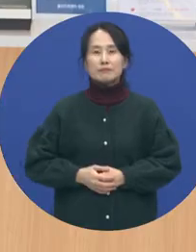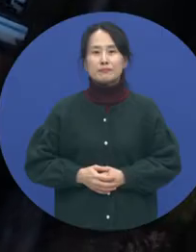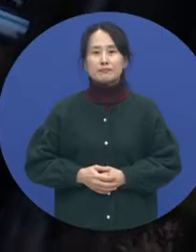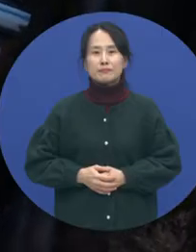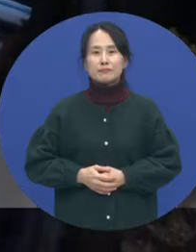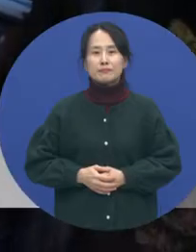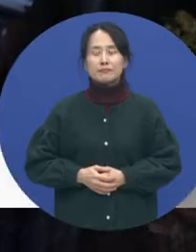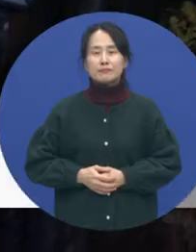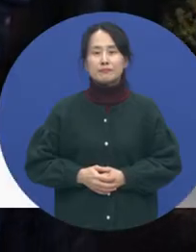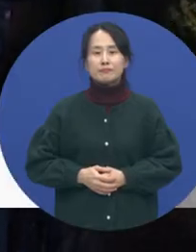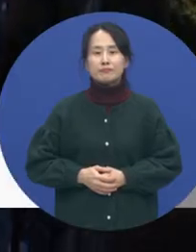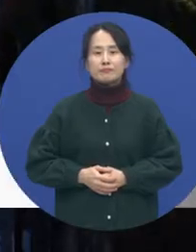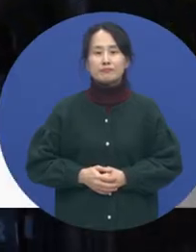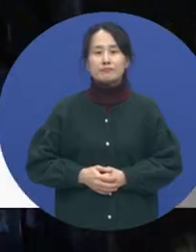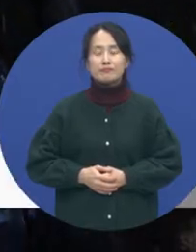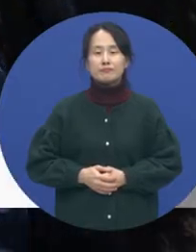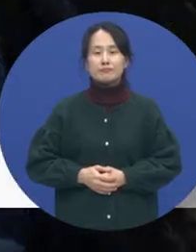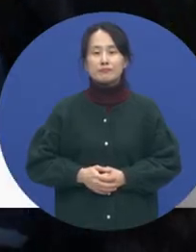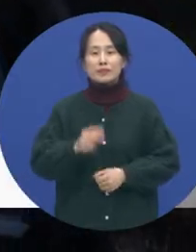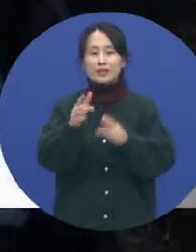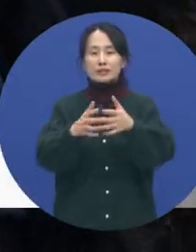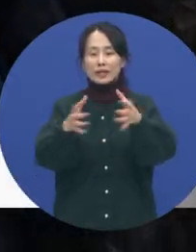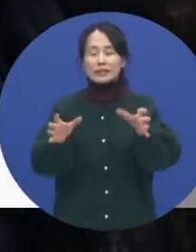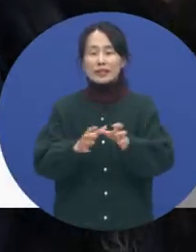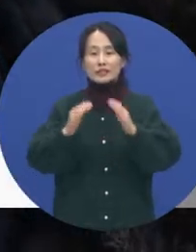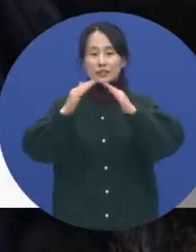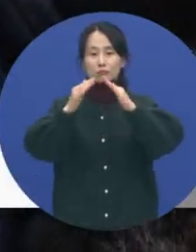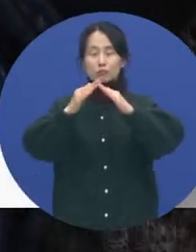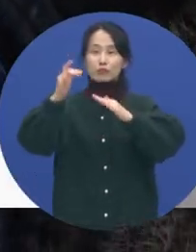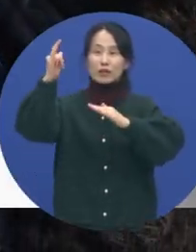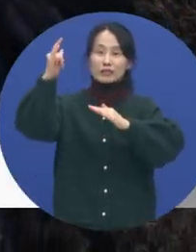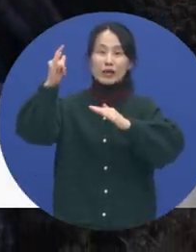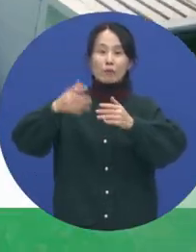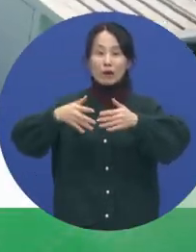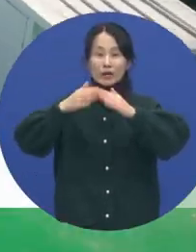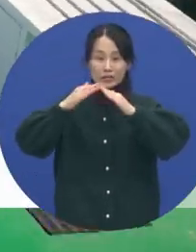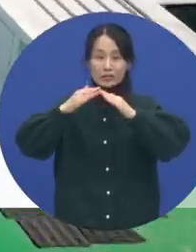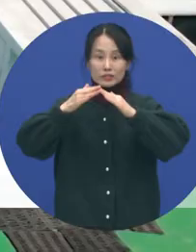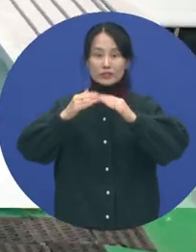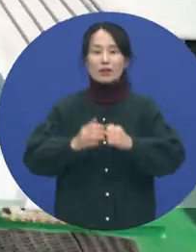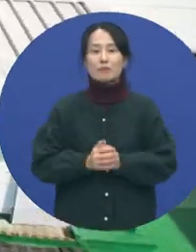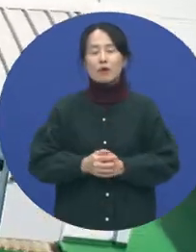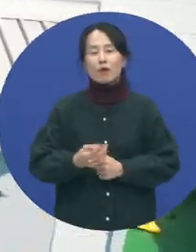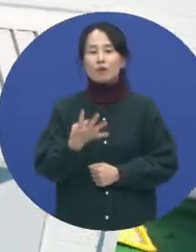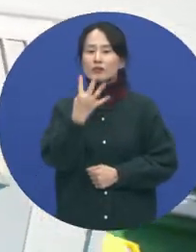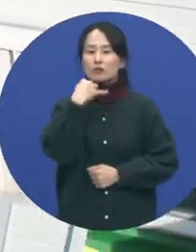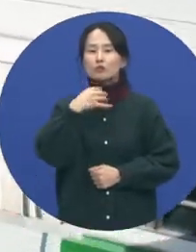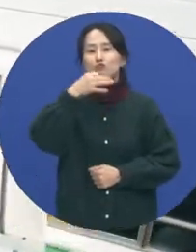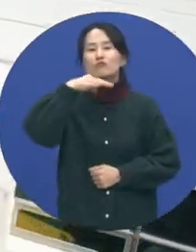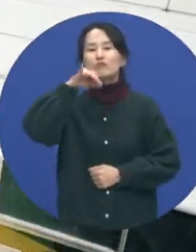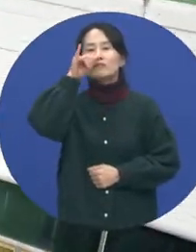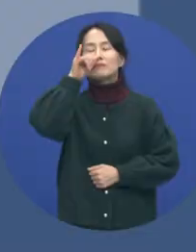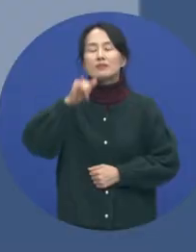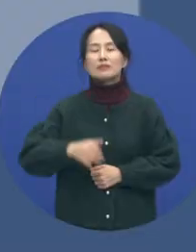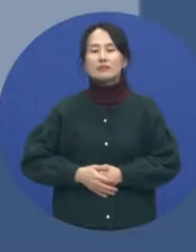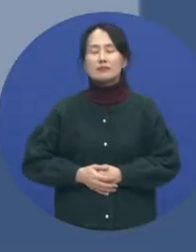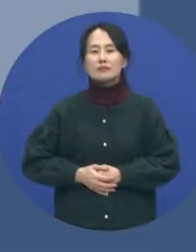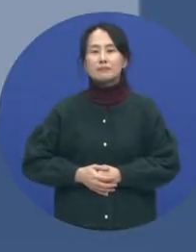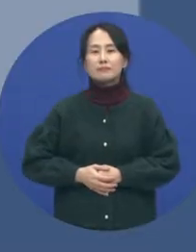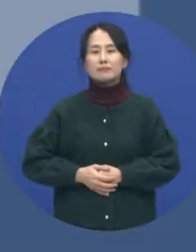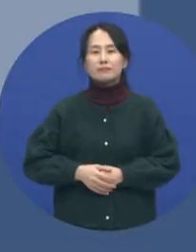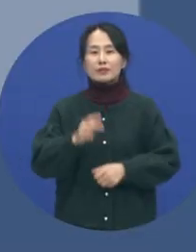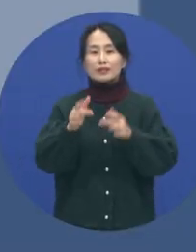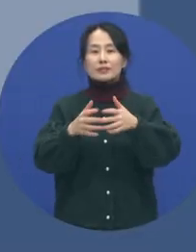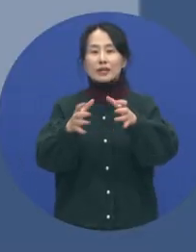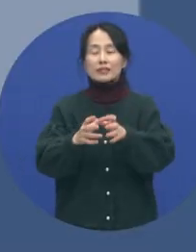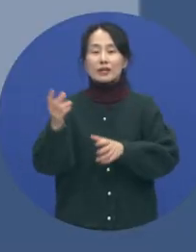있습니다. 여기서 더 나아가 산단 지붕에 태양광 설비를 설치하면 일석사조의 효과를 누릴 수 있습니다. 산단